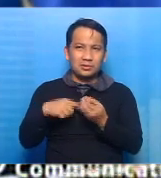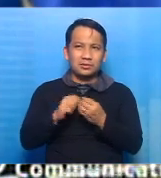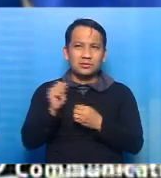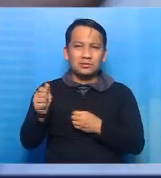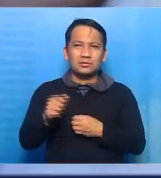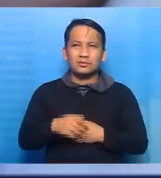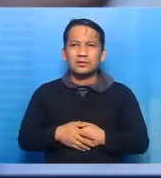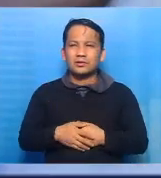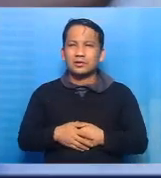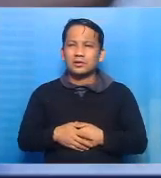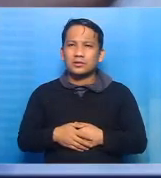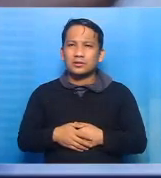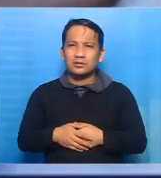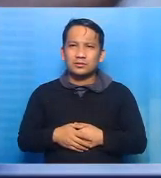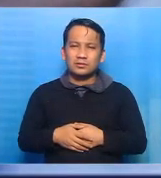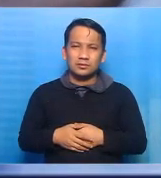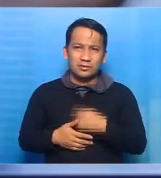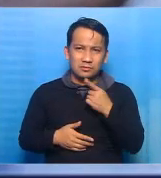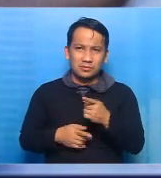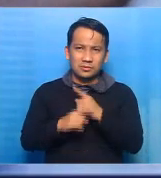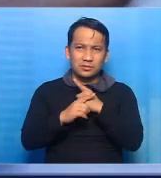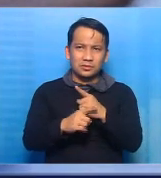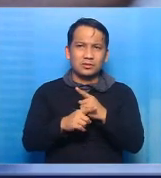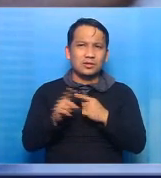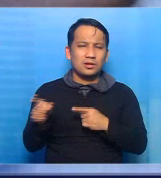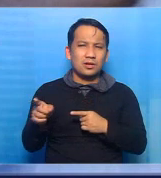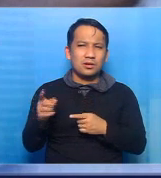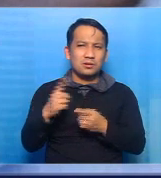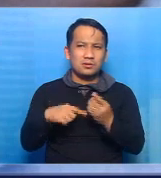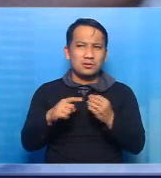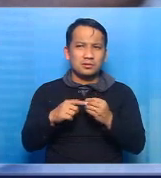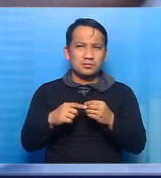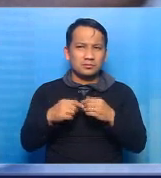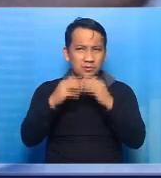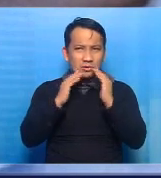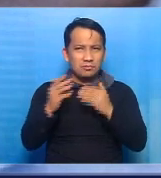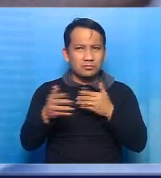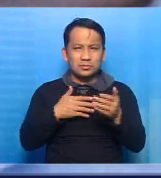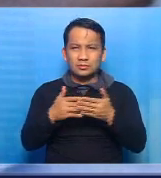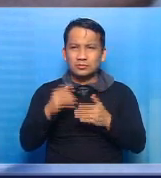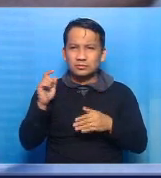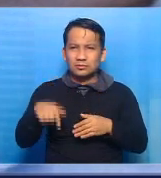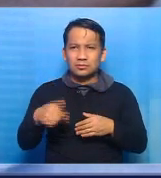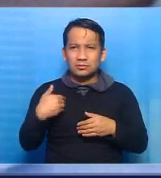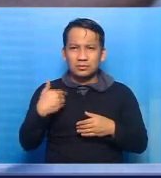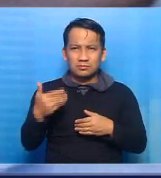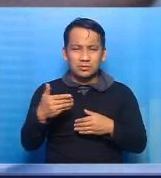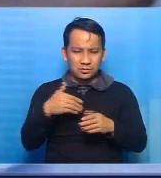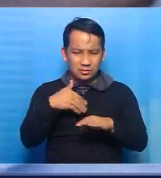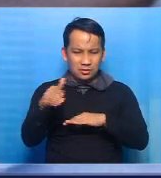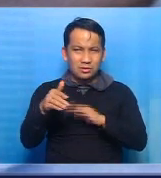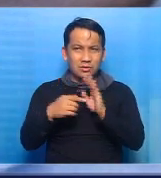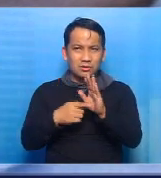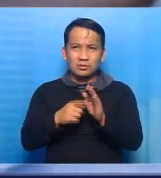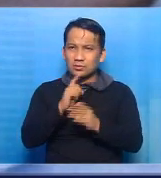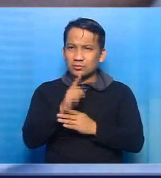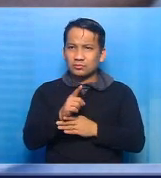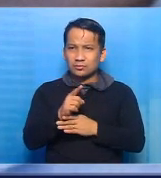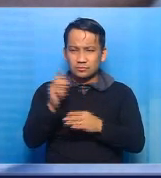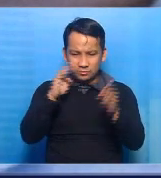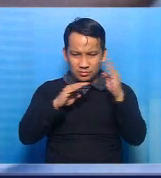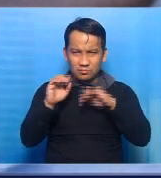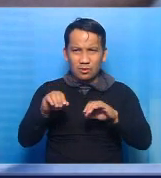sa law. Depensa ng kampo ni Robredo, kahit kailan ay hindi naman tinugunan ng Malacanang ang totoong